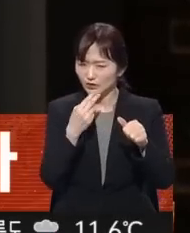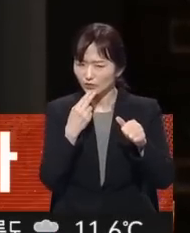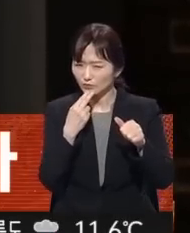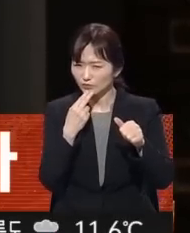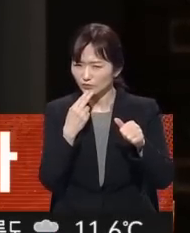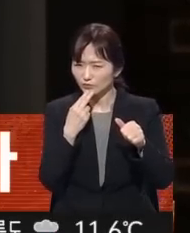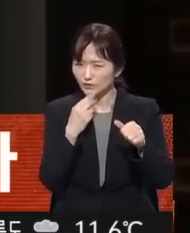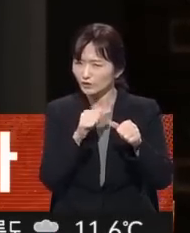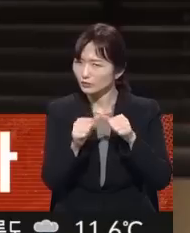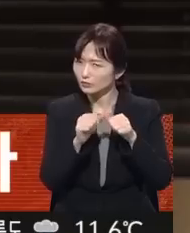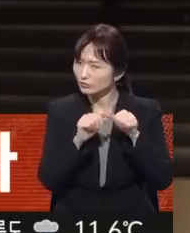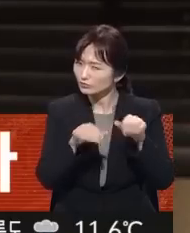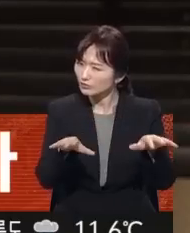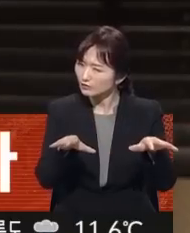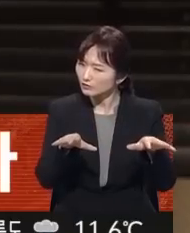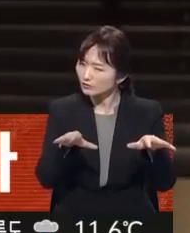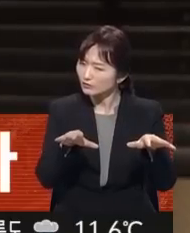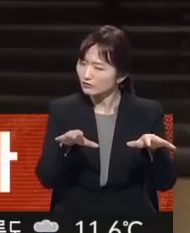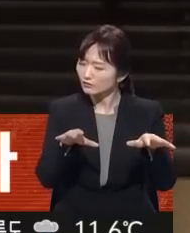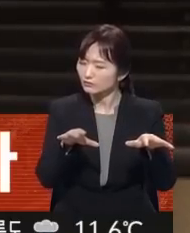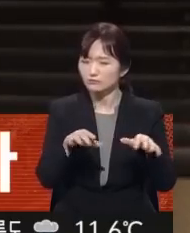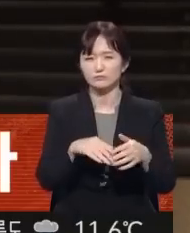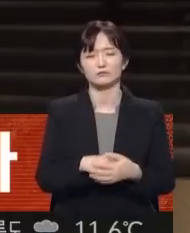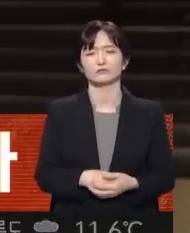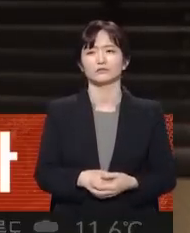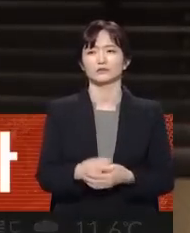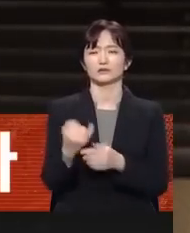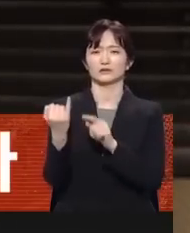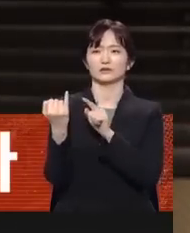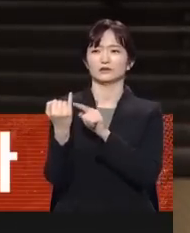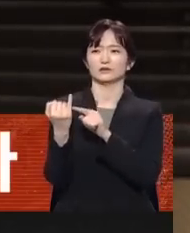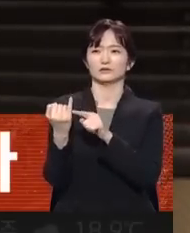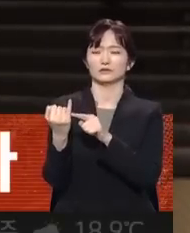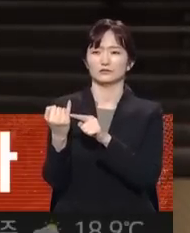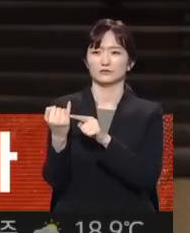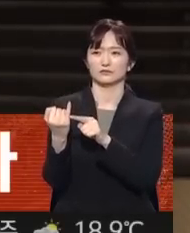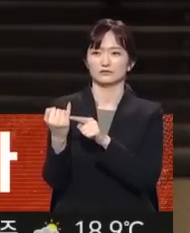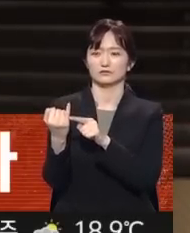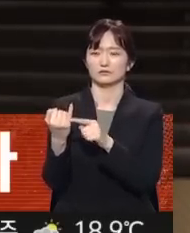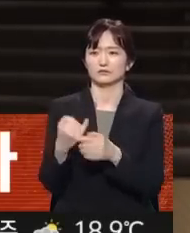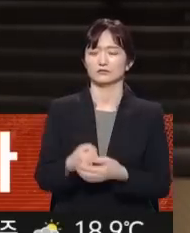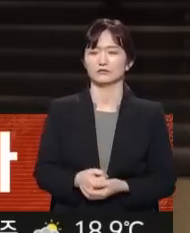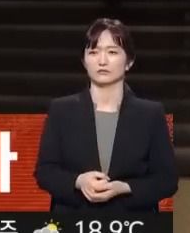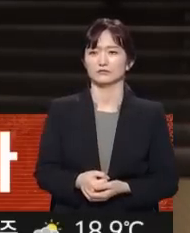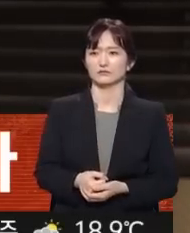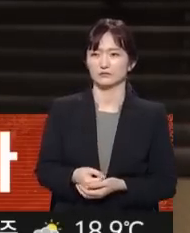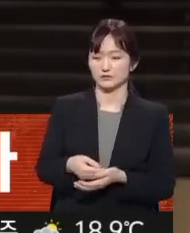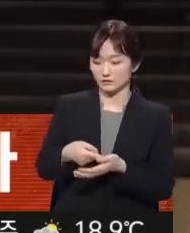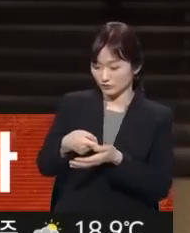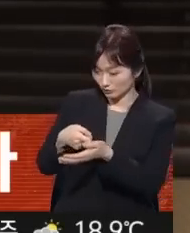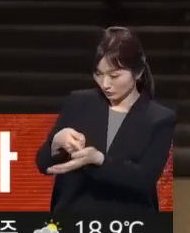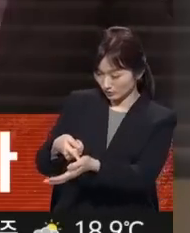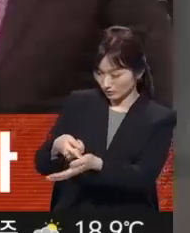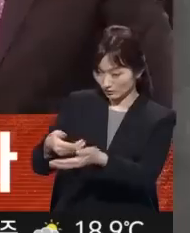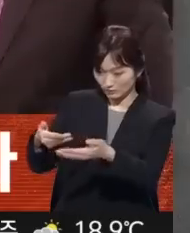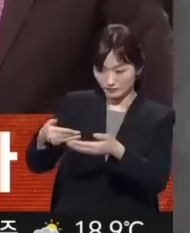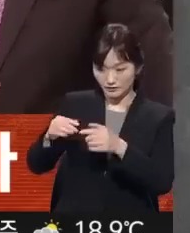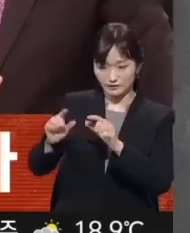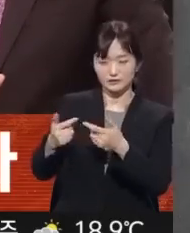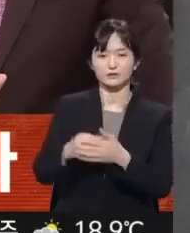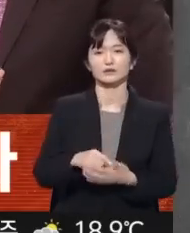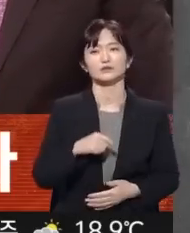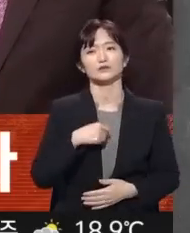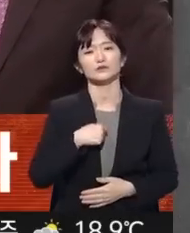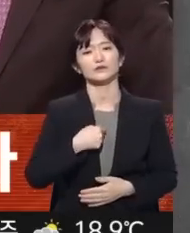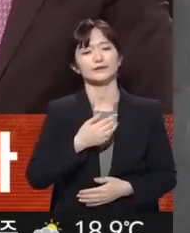어떻게 보면 이제 여성이 그거를 무슨 욕을 했다거나 받아쓸 일은 만무하고요 스스로들을